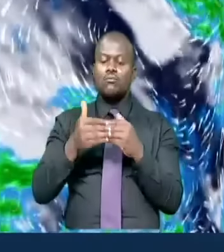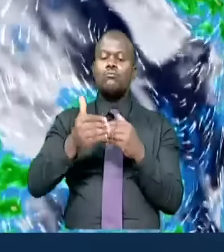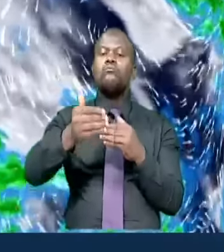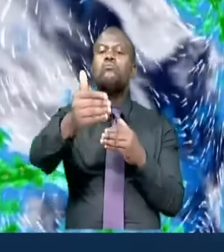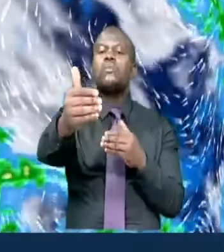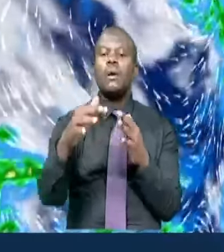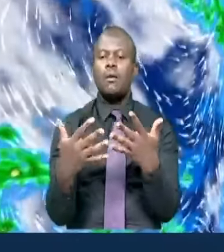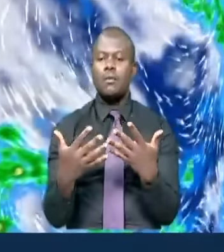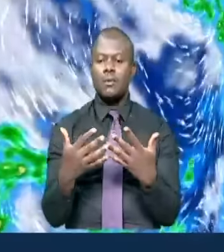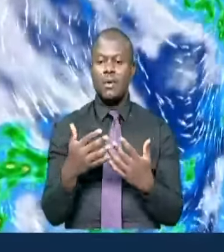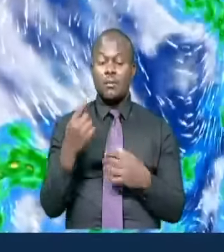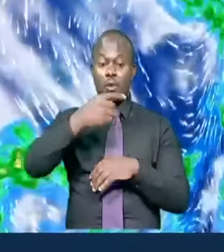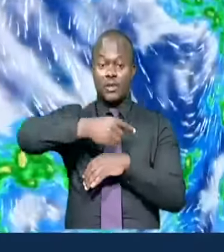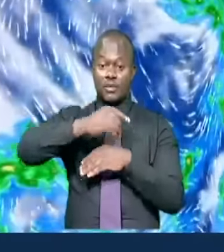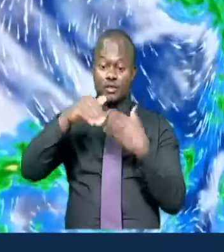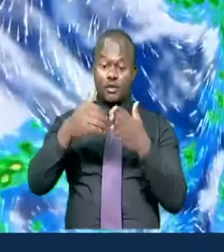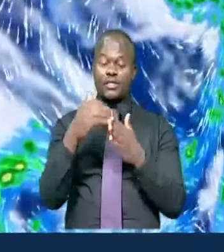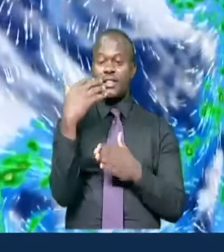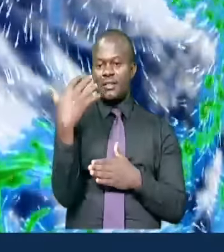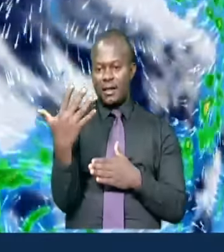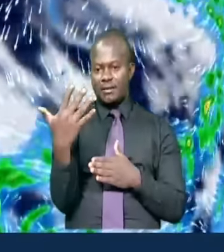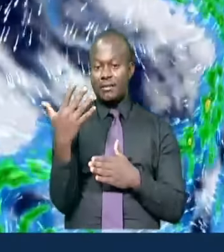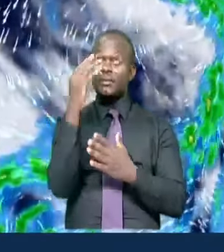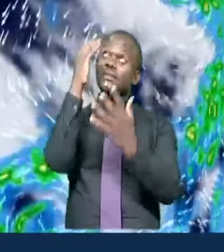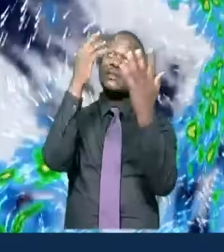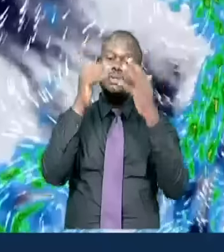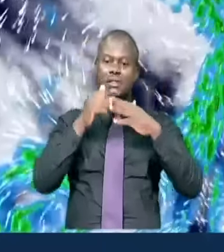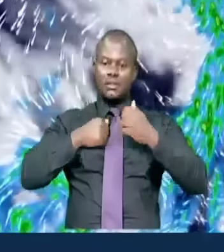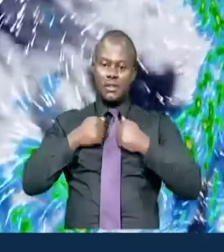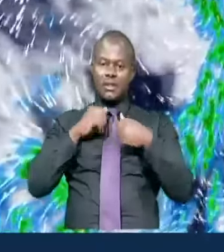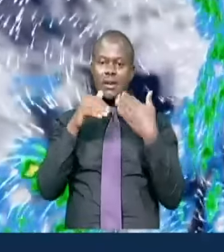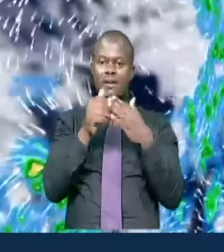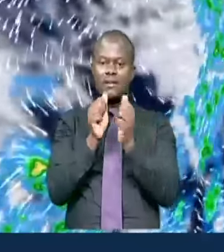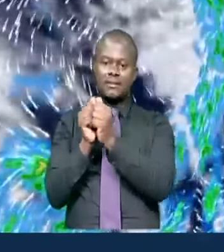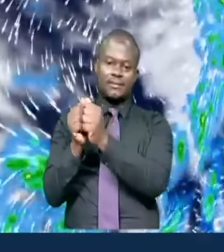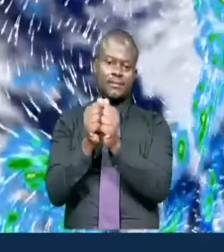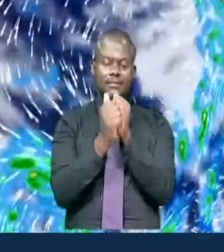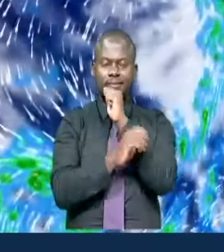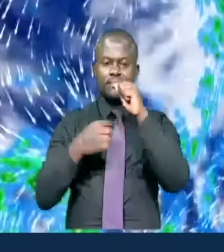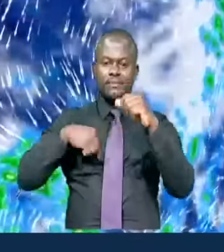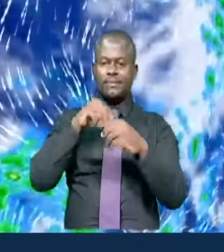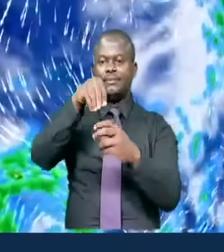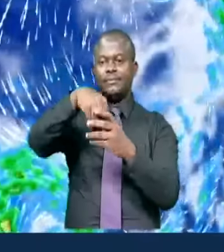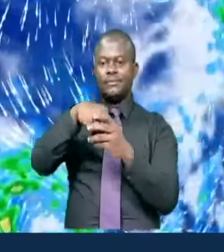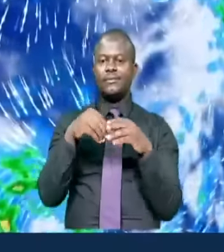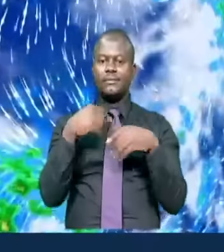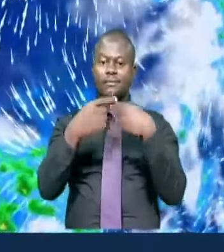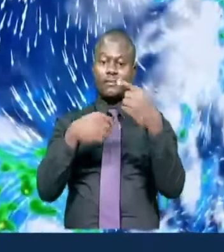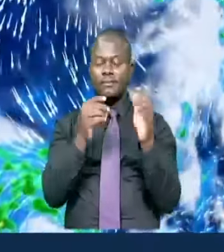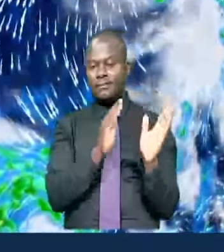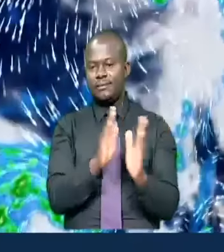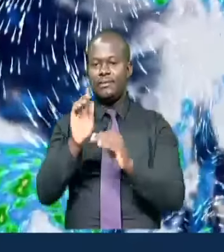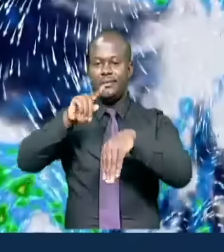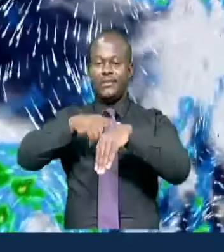giteganyijwe muri iyi minsi rero uko ari itanu mu kirere cy'u Rwanda ndetse no mu gice gihugu cyacu giherereyemo tukomeje guteganya